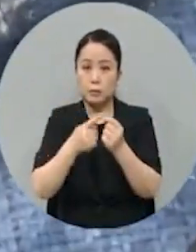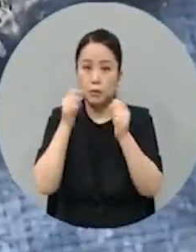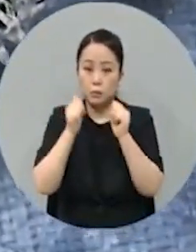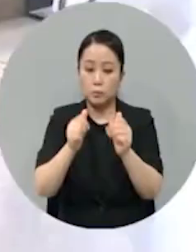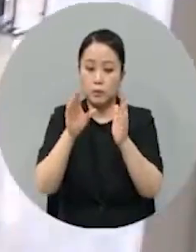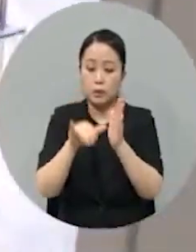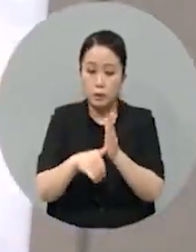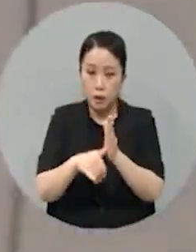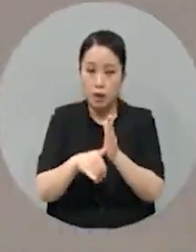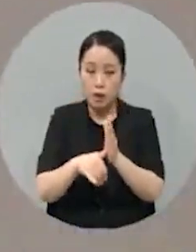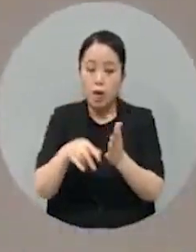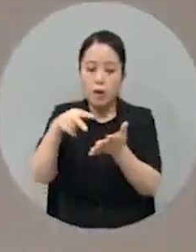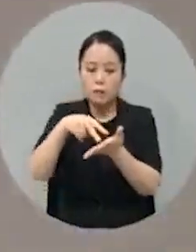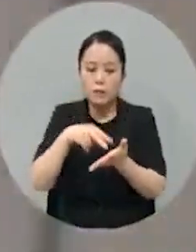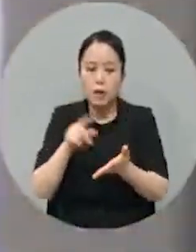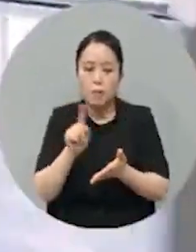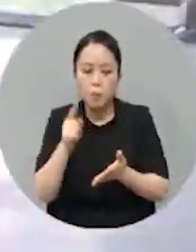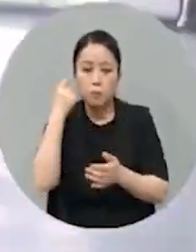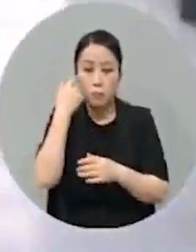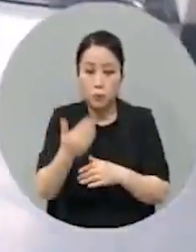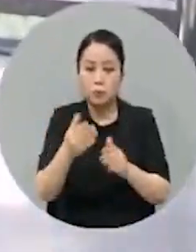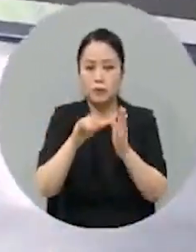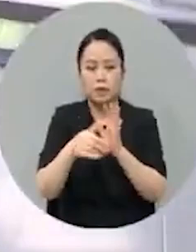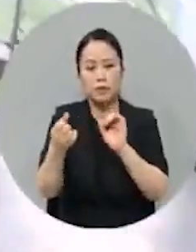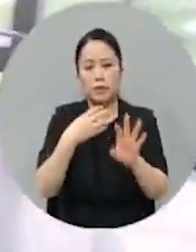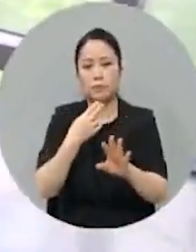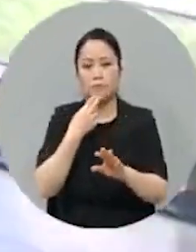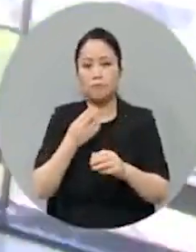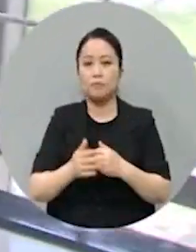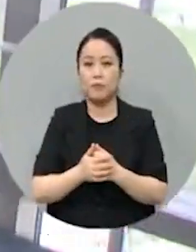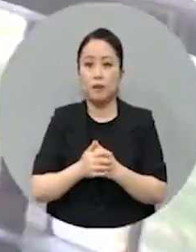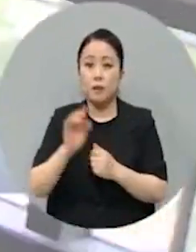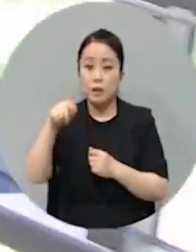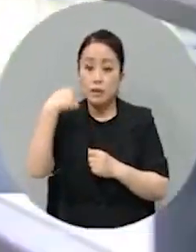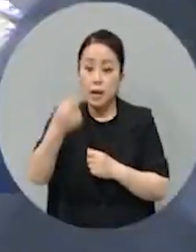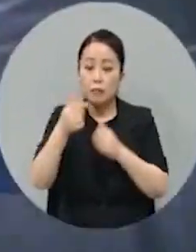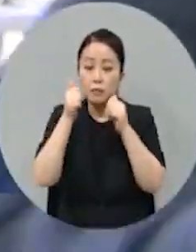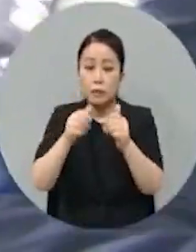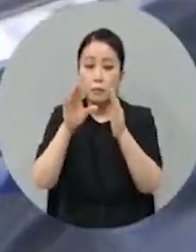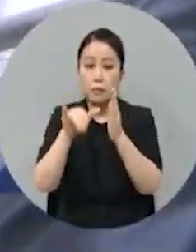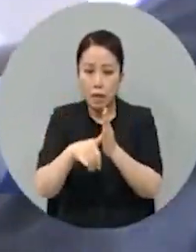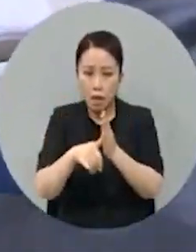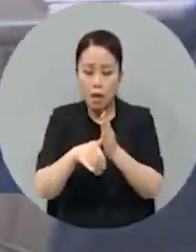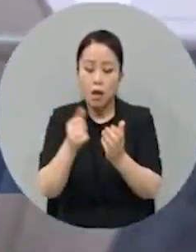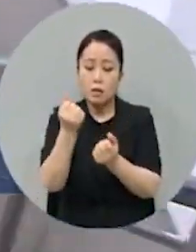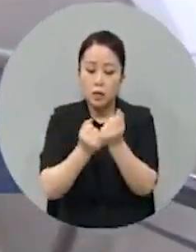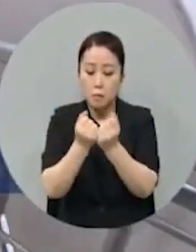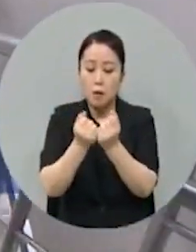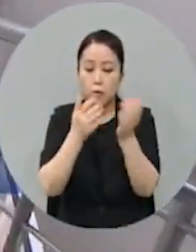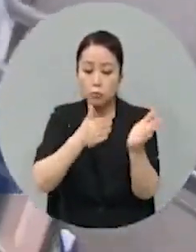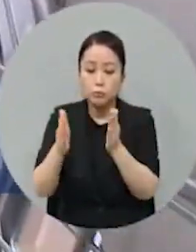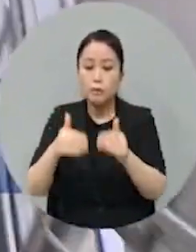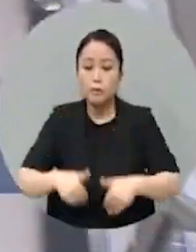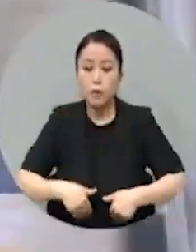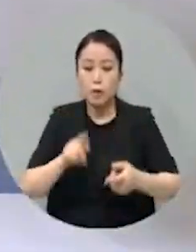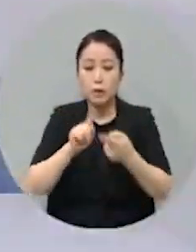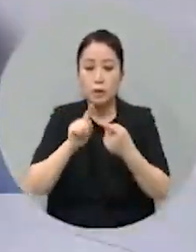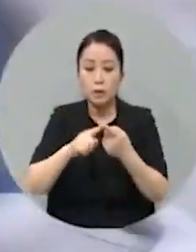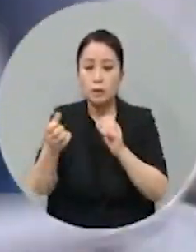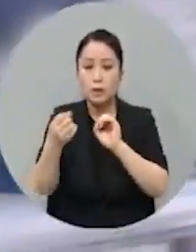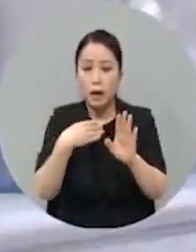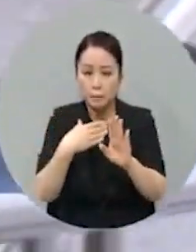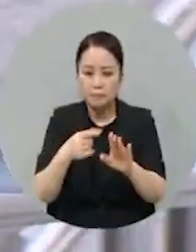묻는 취재진의 질문엔 답하지 않았습니다. 대표님, 다음 기일에 좀 소명해야 될 부분에 대해서 한 말씀 좀 부탁드립니다. 아,